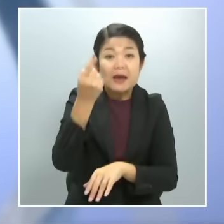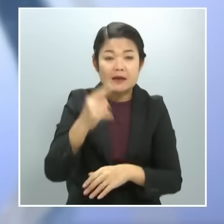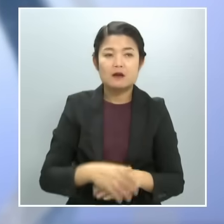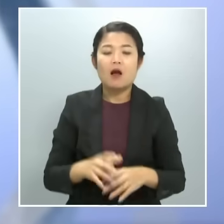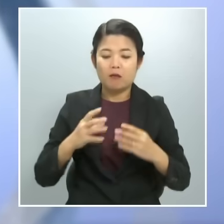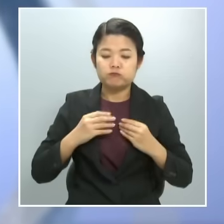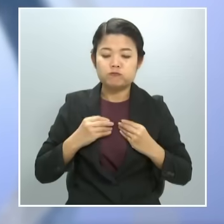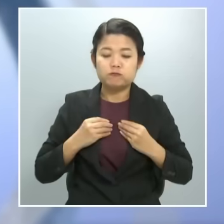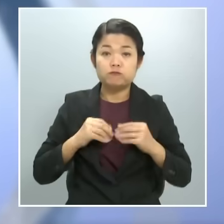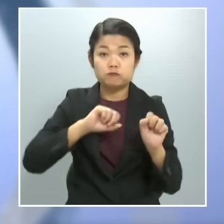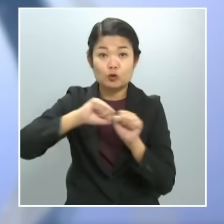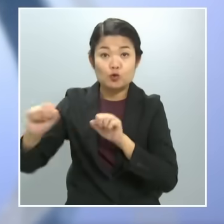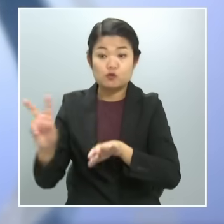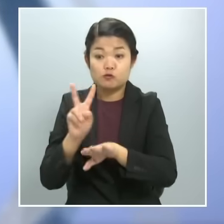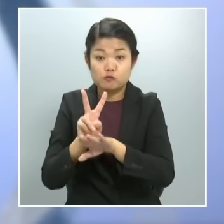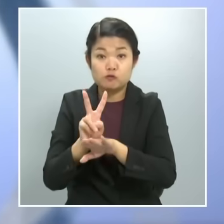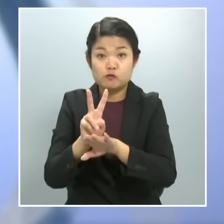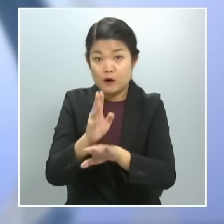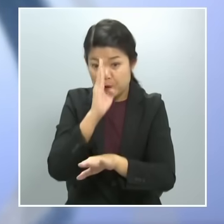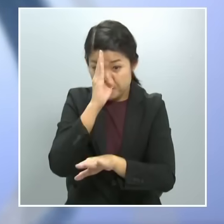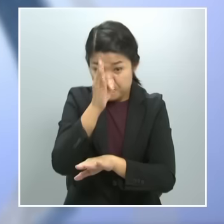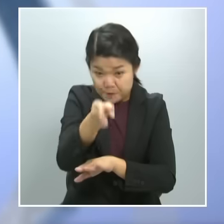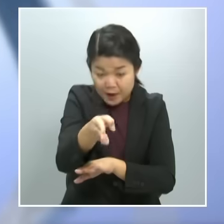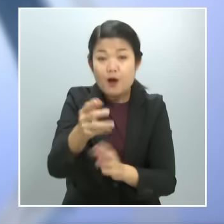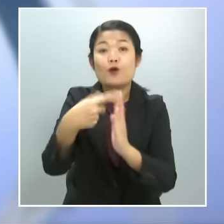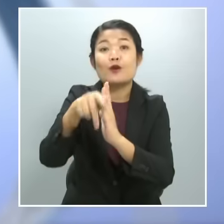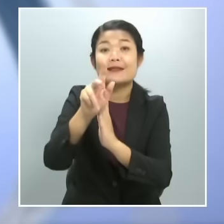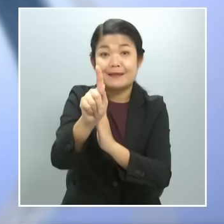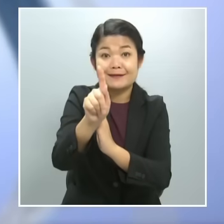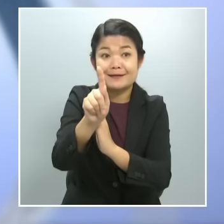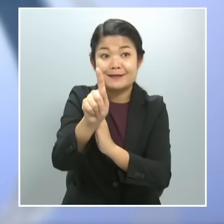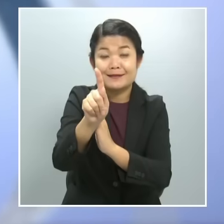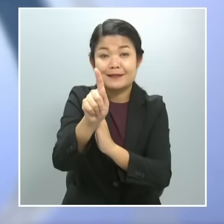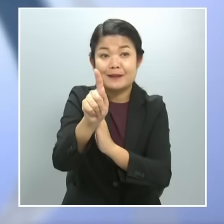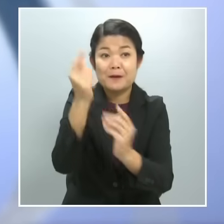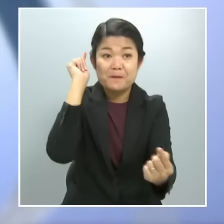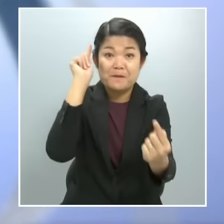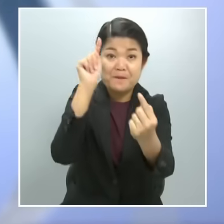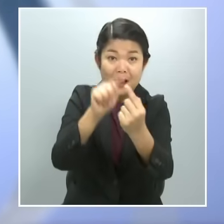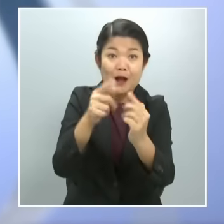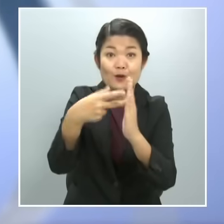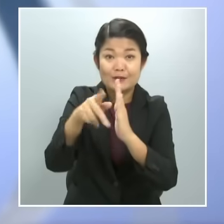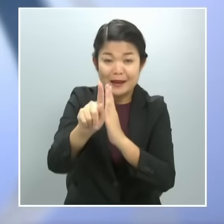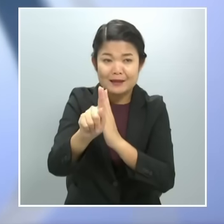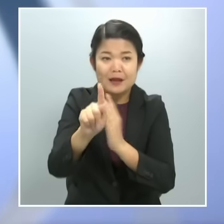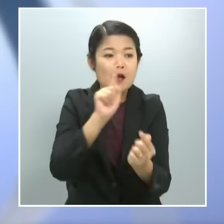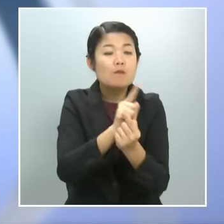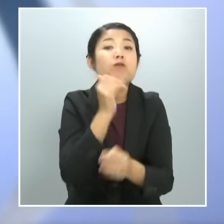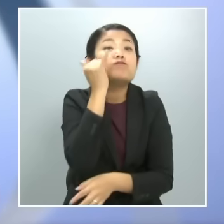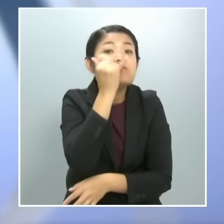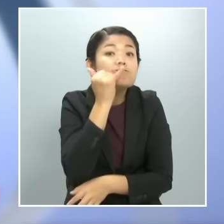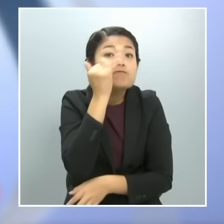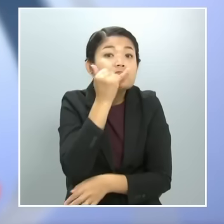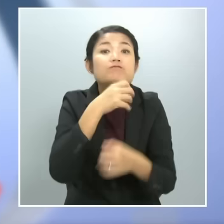ไปเนี่ยกลับไปถึงที่ขอนแก่นลงไปเสร็จปุ๊บที่เอ่อไปเจอไปเจอย่าที่แวงน้อยที่แวงน้อย